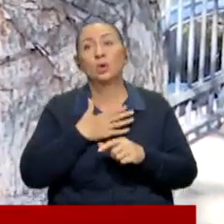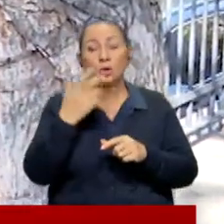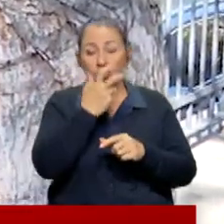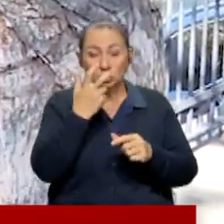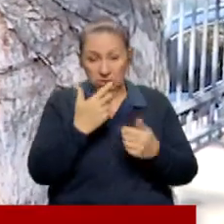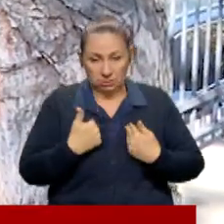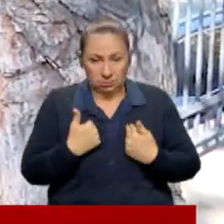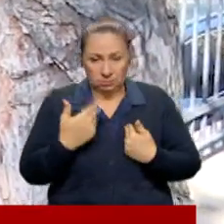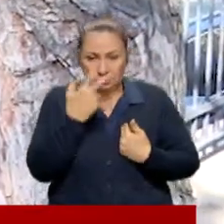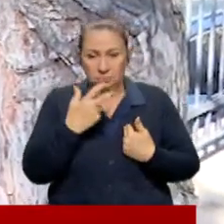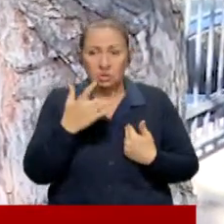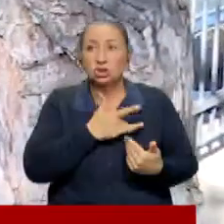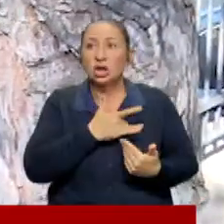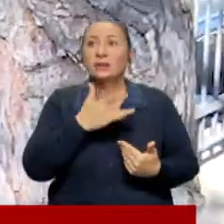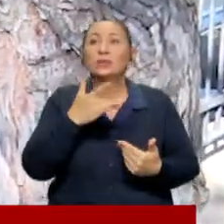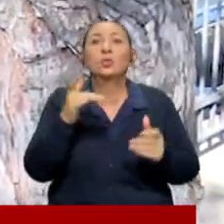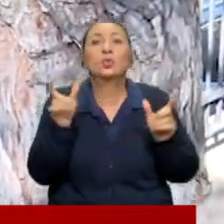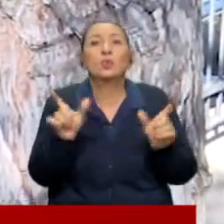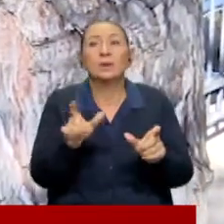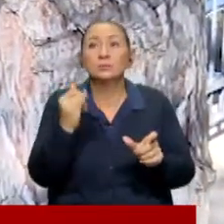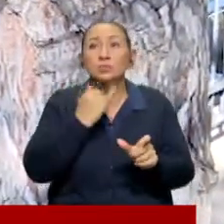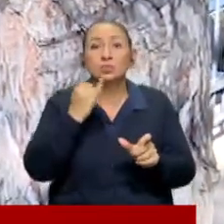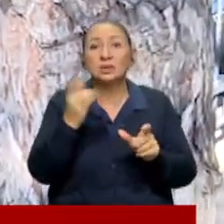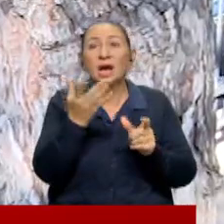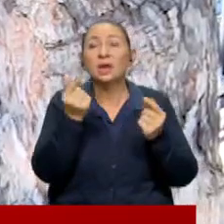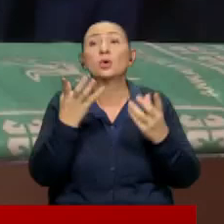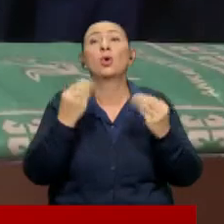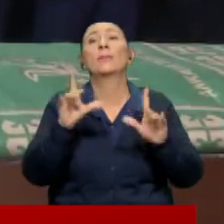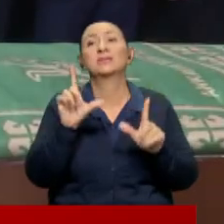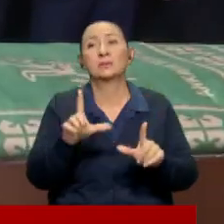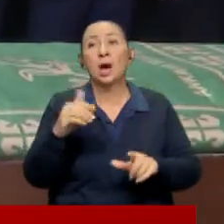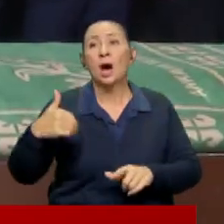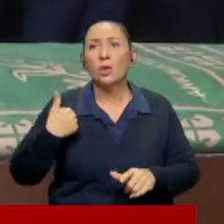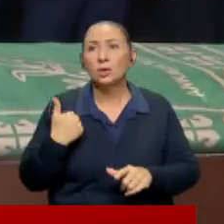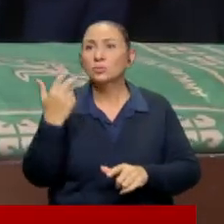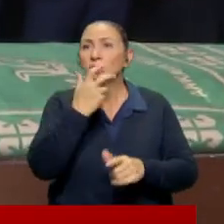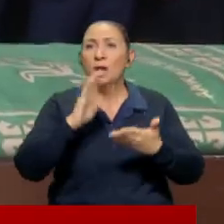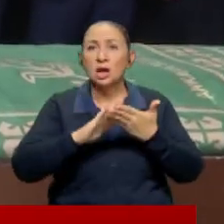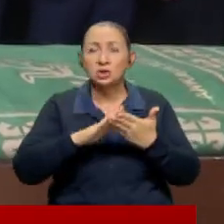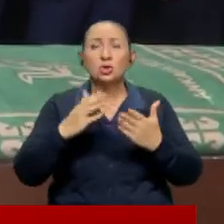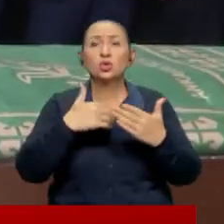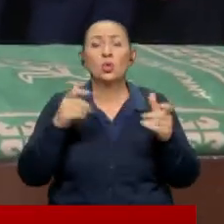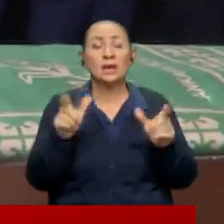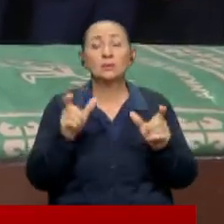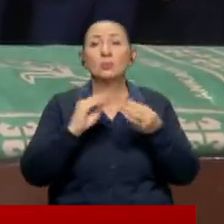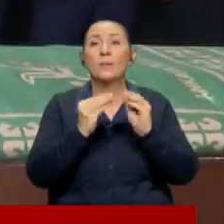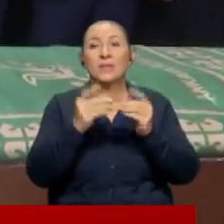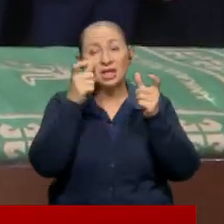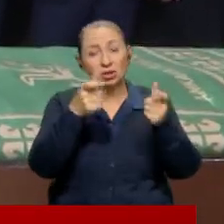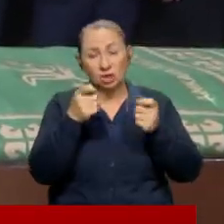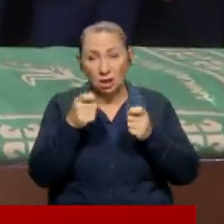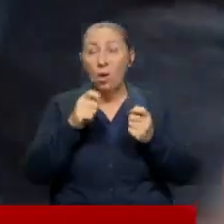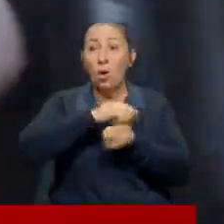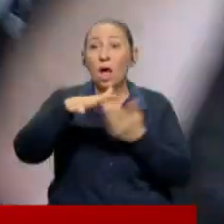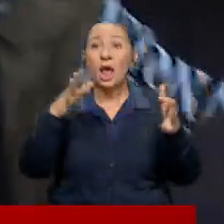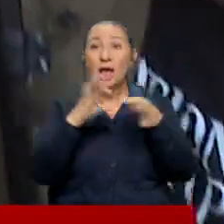müzisyenin can güvenliği müşterilerden daha az olmamalı. Avukatı, müzisyen arkadaşları güvenlik sorununa dikkat çektiler.